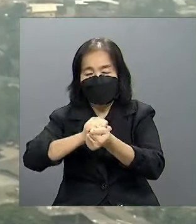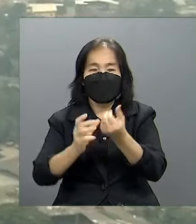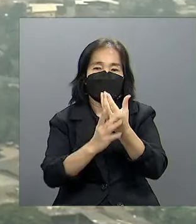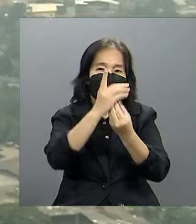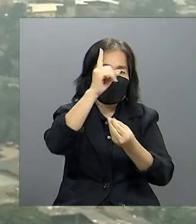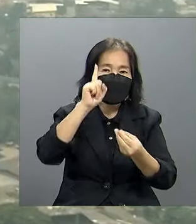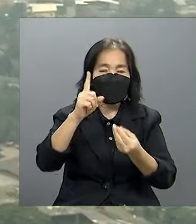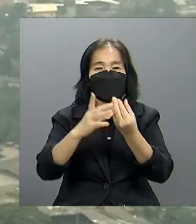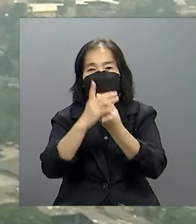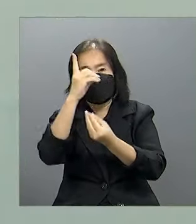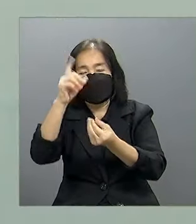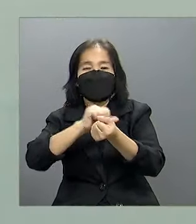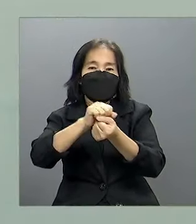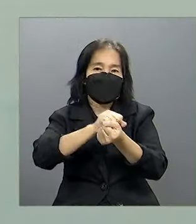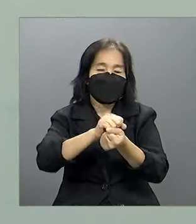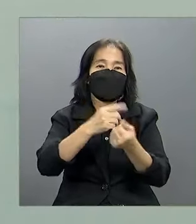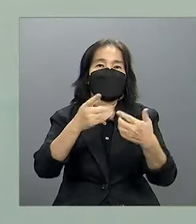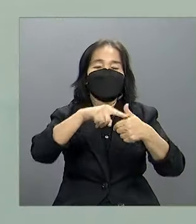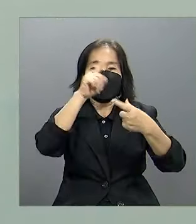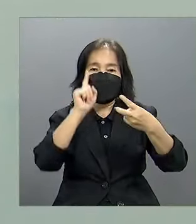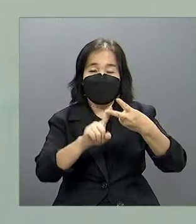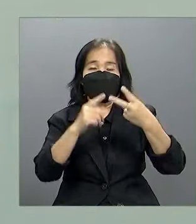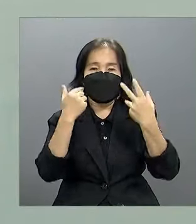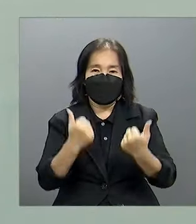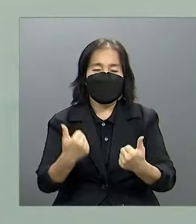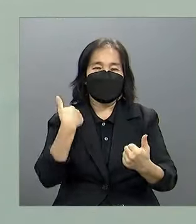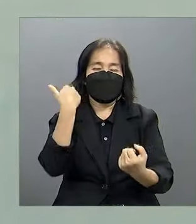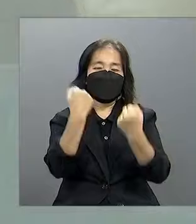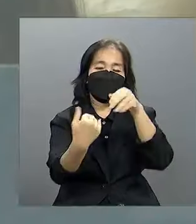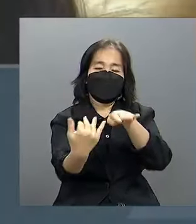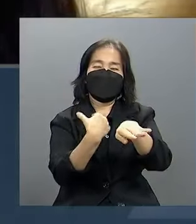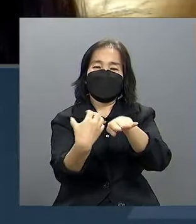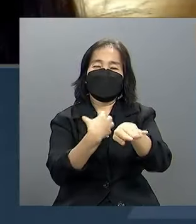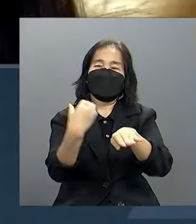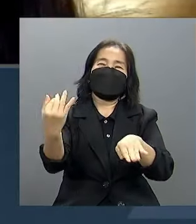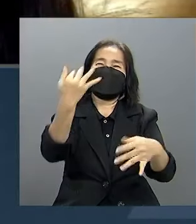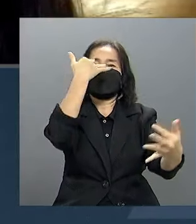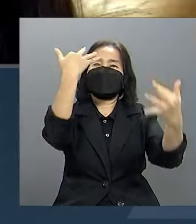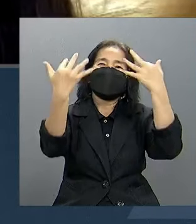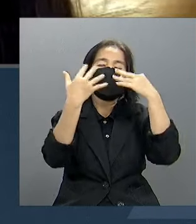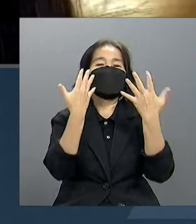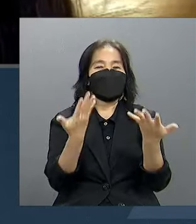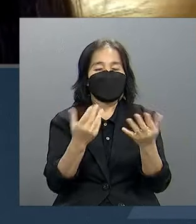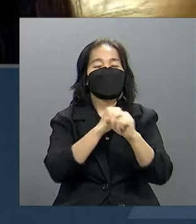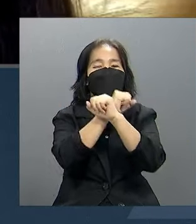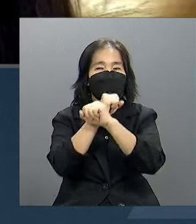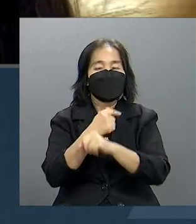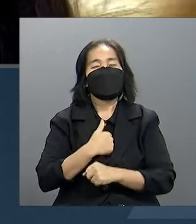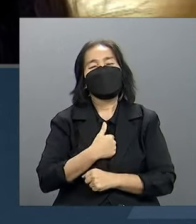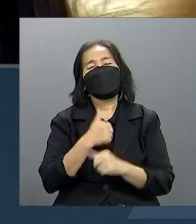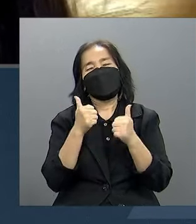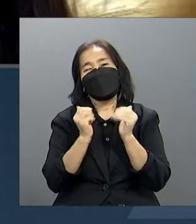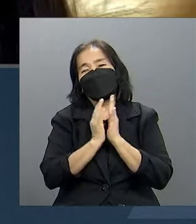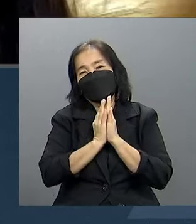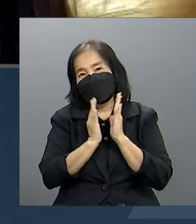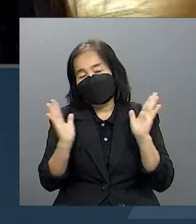อีกอันนึงที่กำลังฮิตเลยก็คือ PM 2.5 ต้องบอกวันนี้เราได้ความรู้ในเรื่องนี้จากคุณหมอกิฟต์ค่ะคุณผู้ชมก็อย่าลืมดูแลตัวเอง